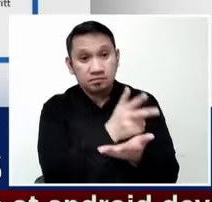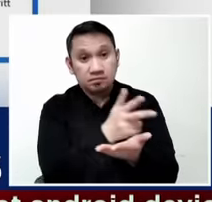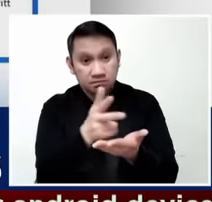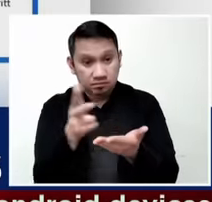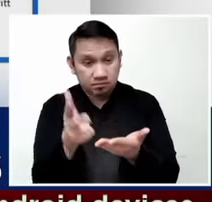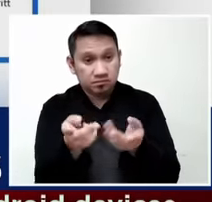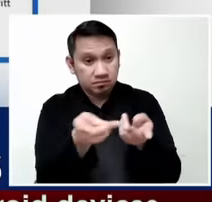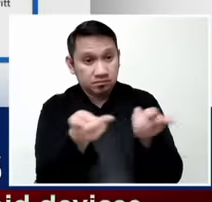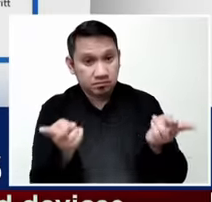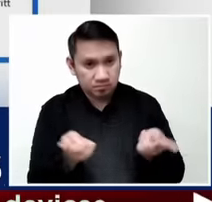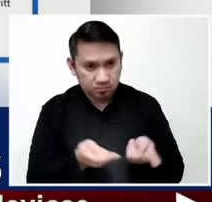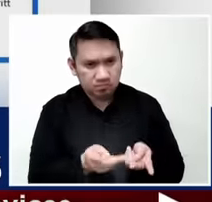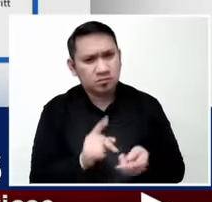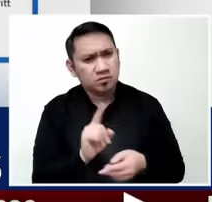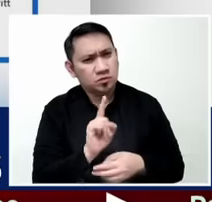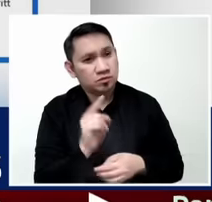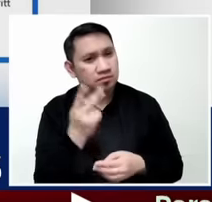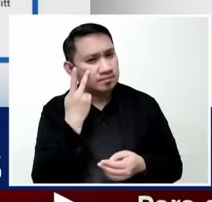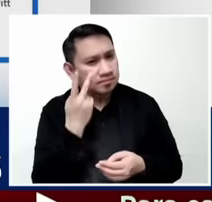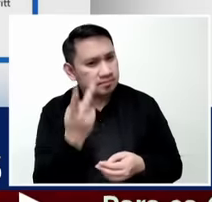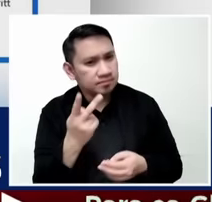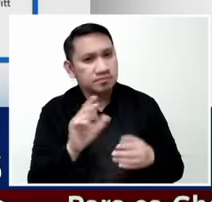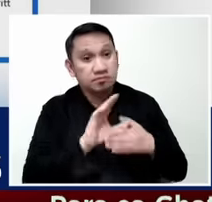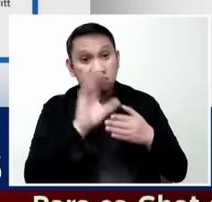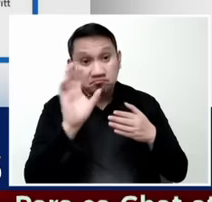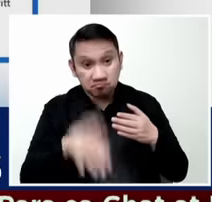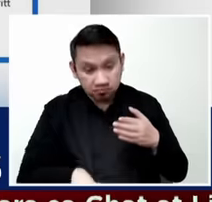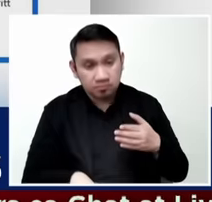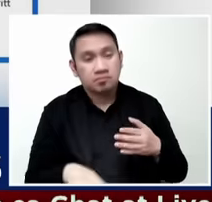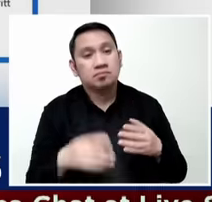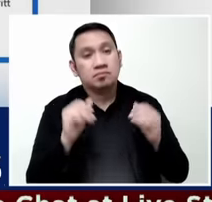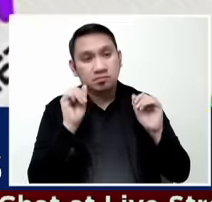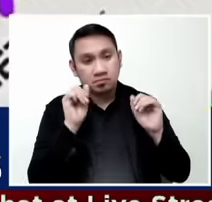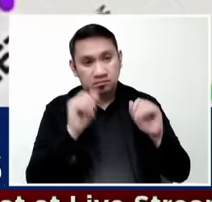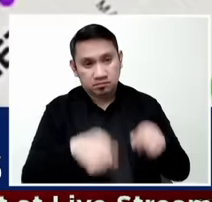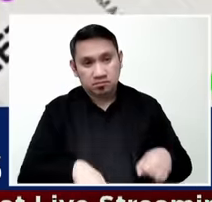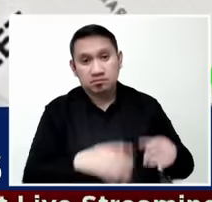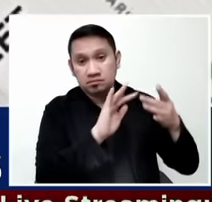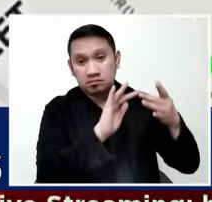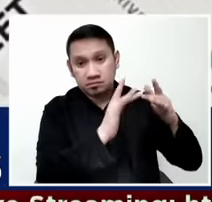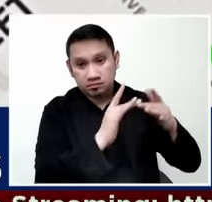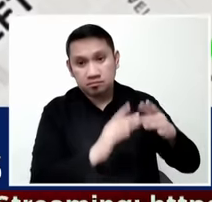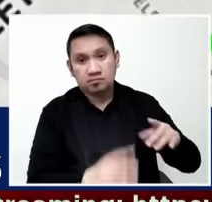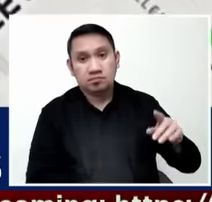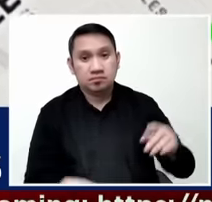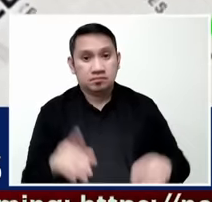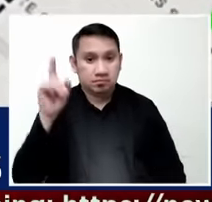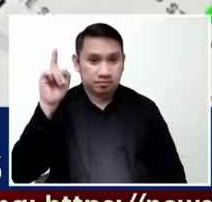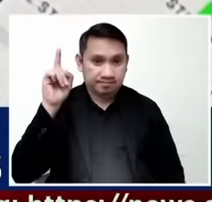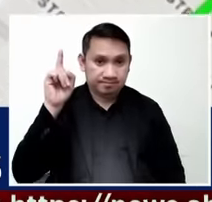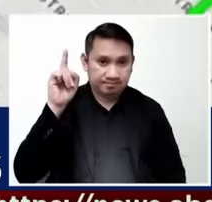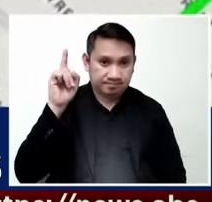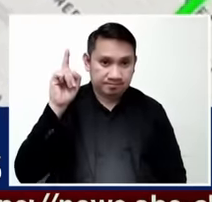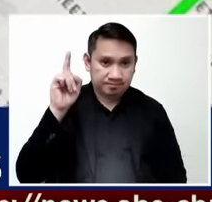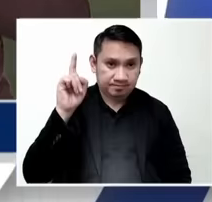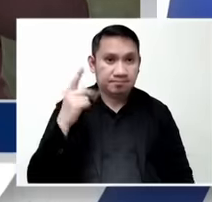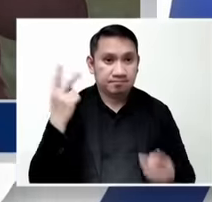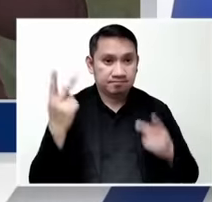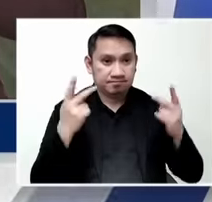nga makita ang kabuang detalye, pwedeng bisitahin ang social media pages ng Manila Public Information Office.